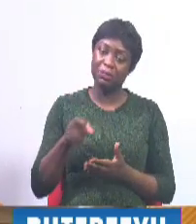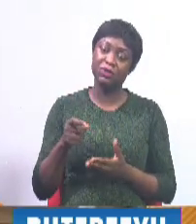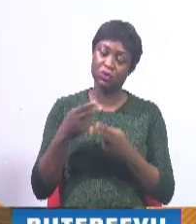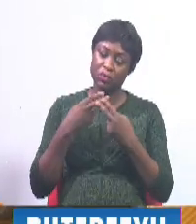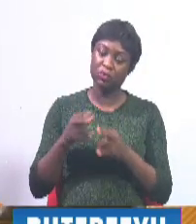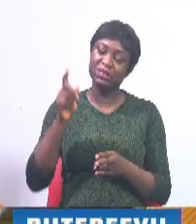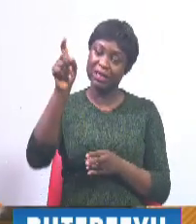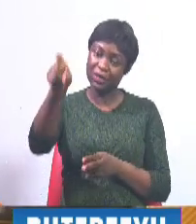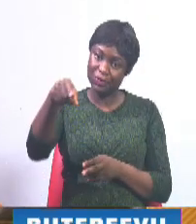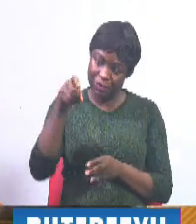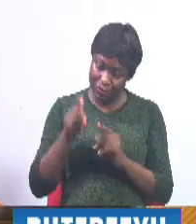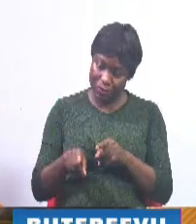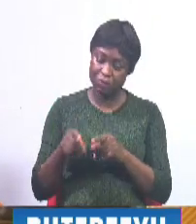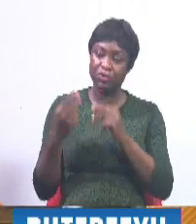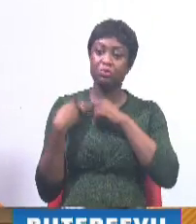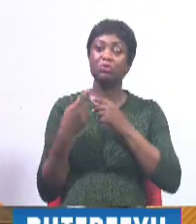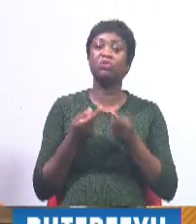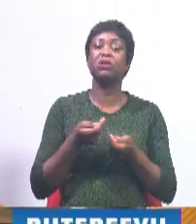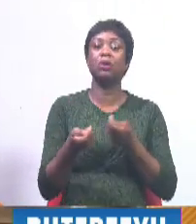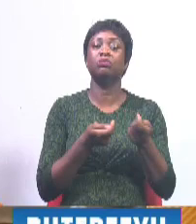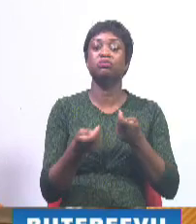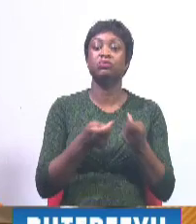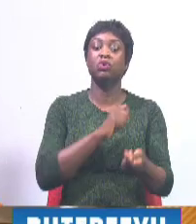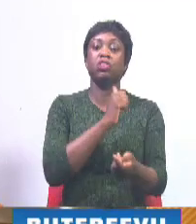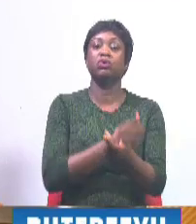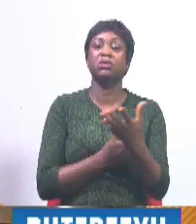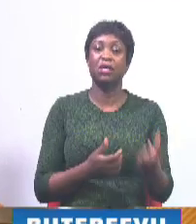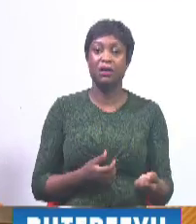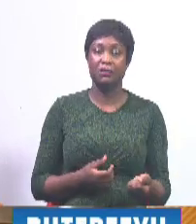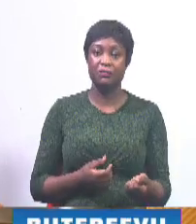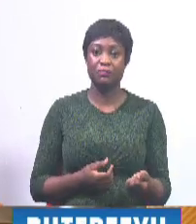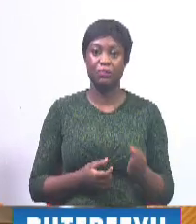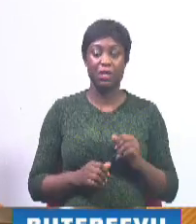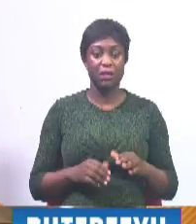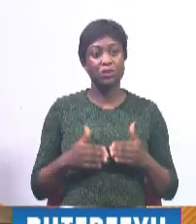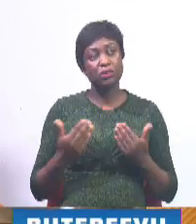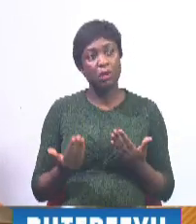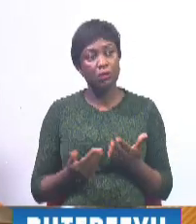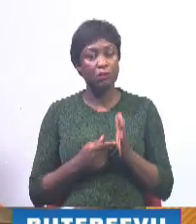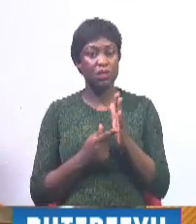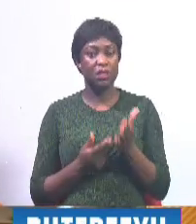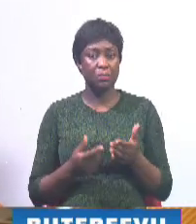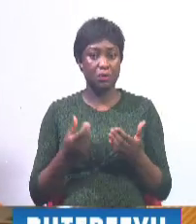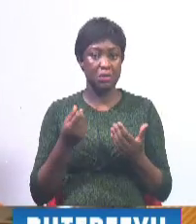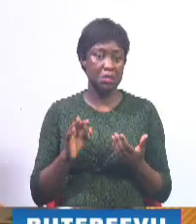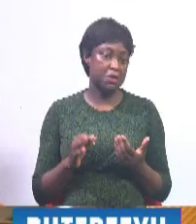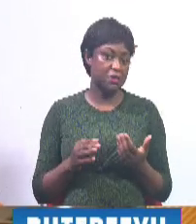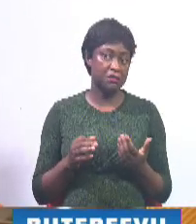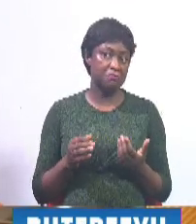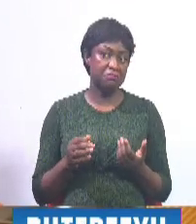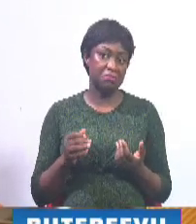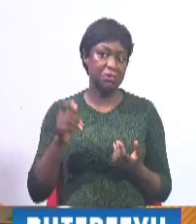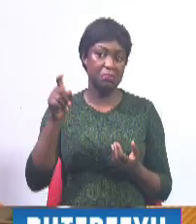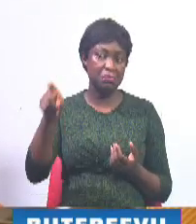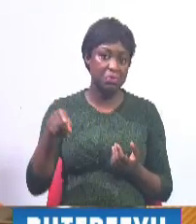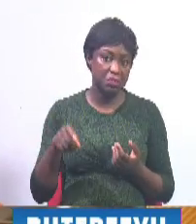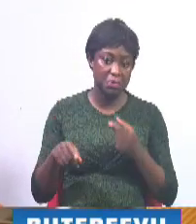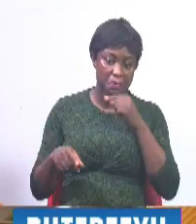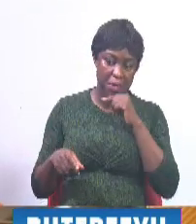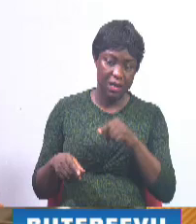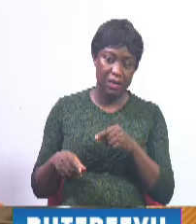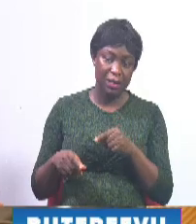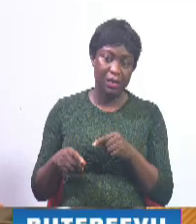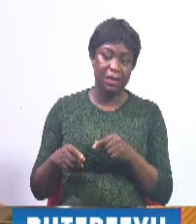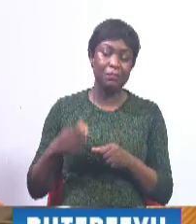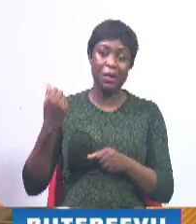yafuga kati abantu abo ate bafuuka ekyokulabirako eri abakyala abalala kati singa ofuna omwami nga naye si mukozi nnyo kyokka